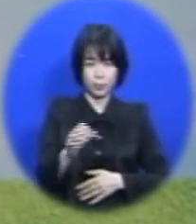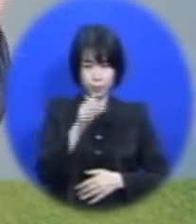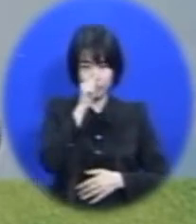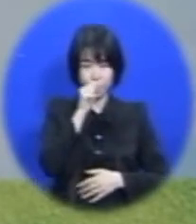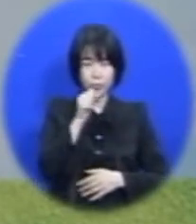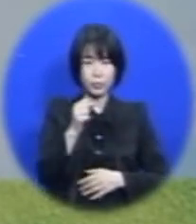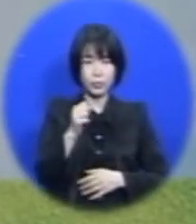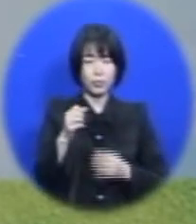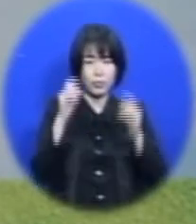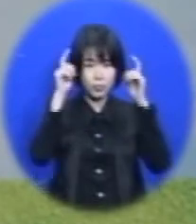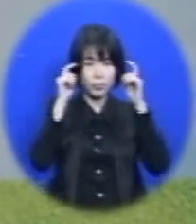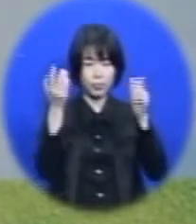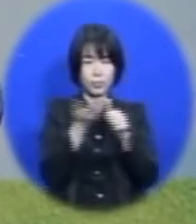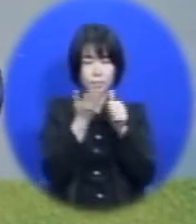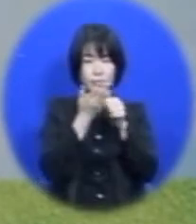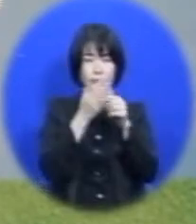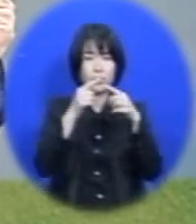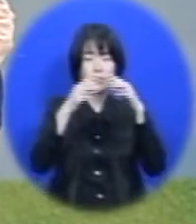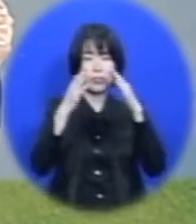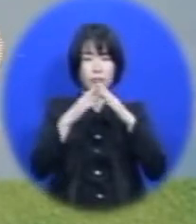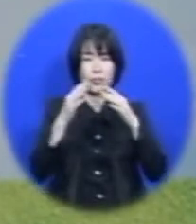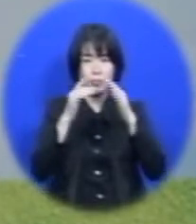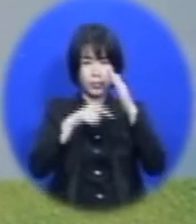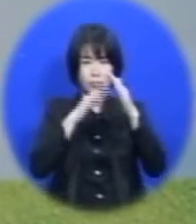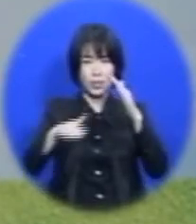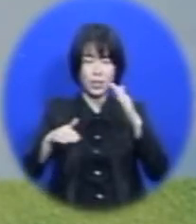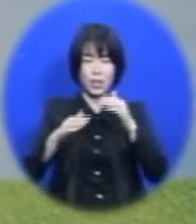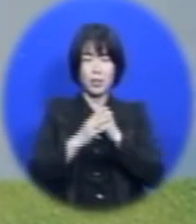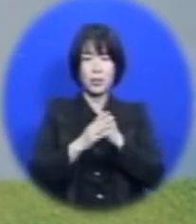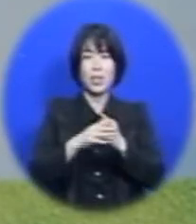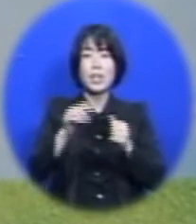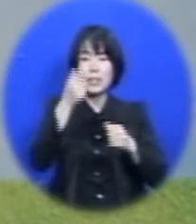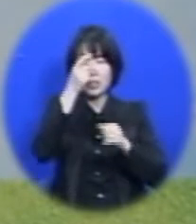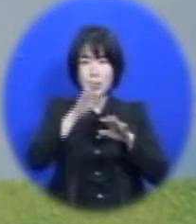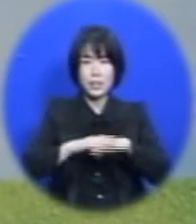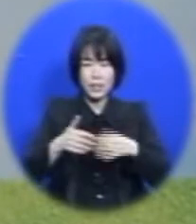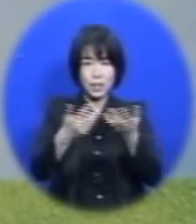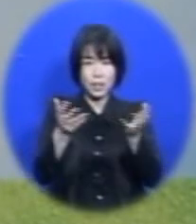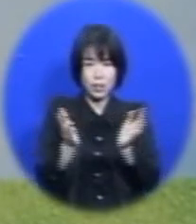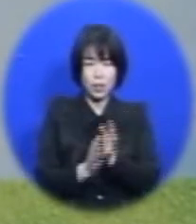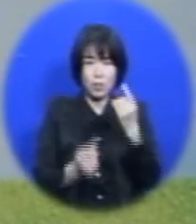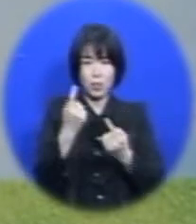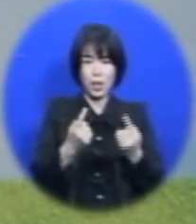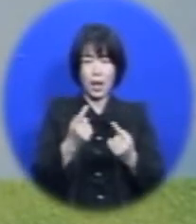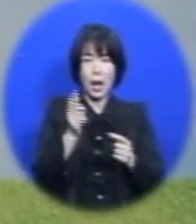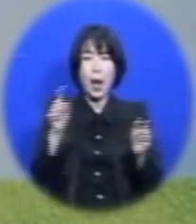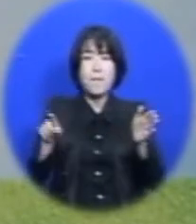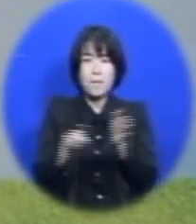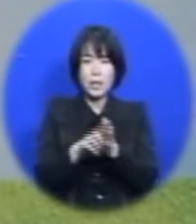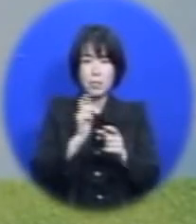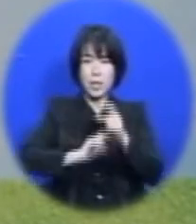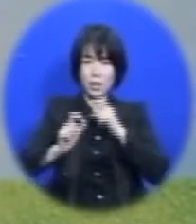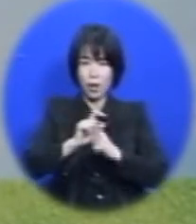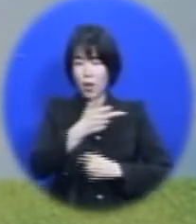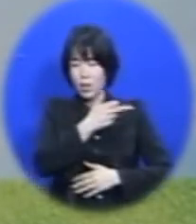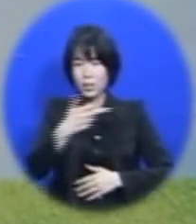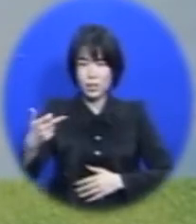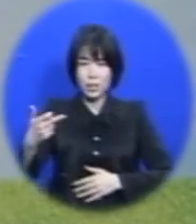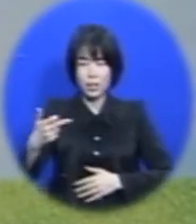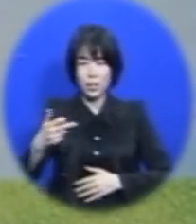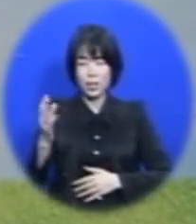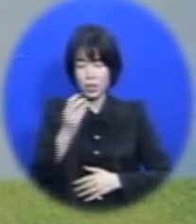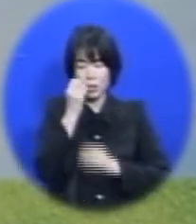선한목자교회 성도들이 예배당 건물보다도 그 믿음이 더 큰 성도들이 되면 되겠구나.